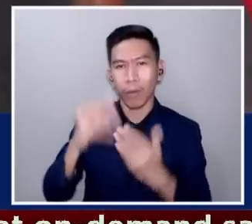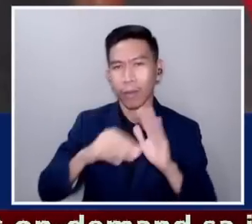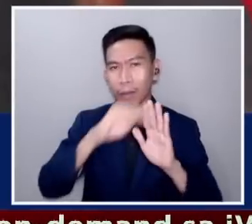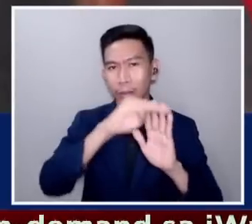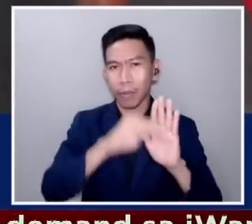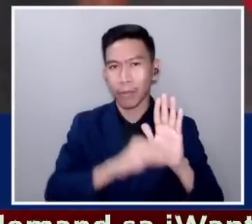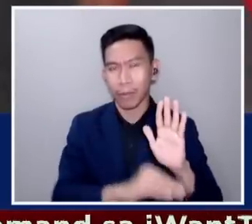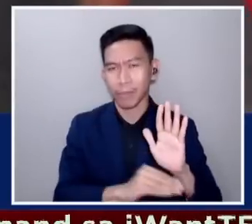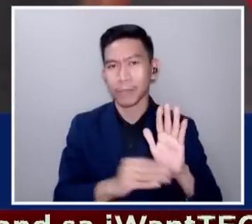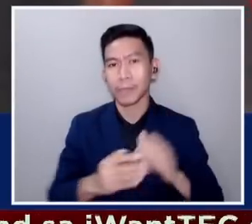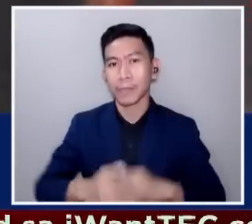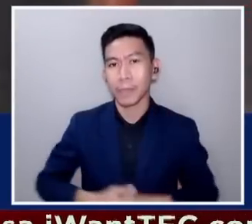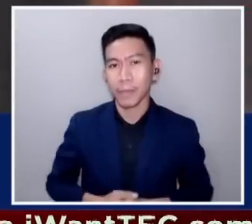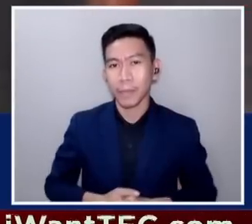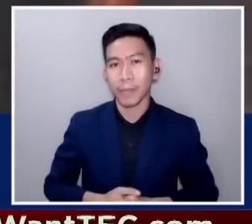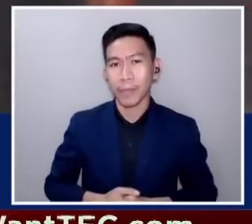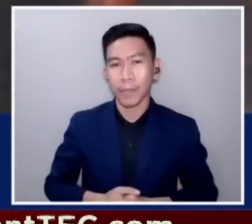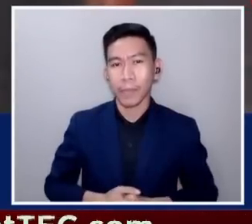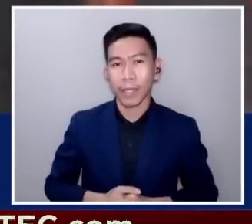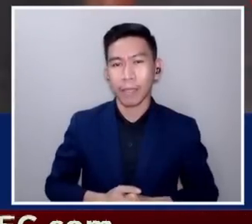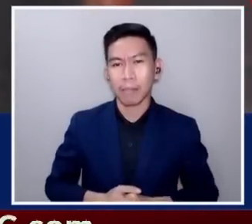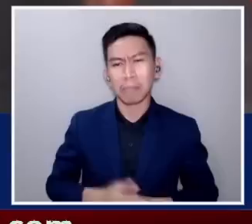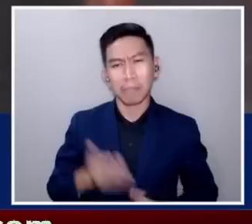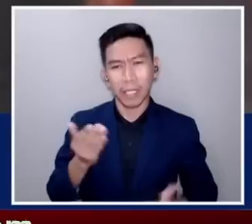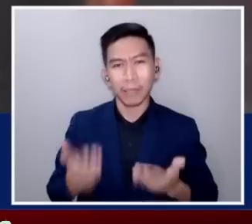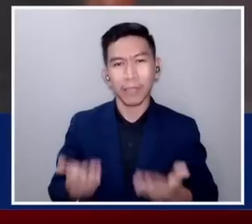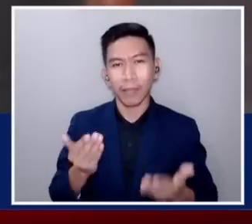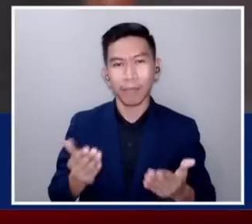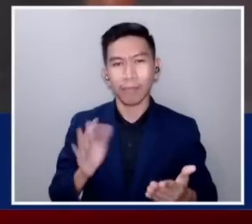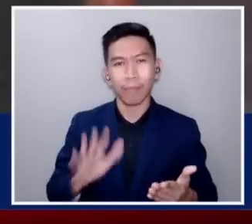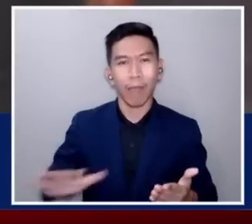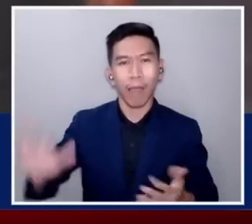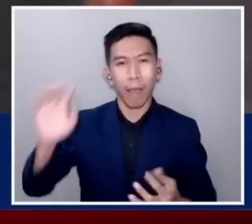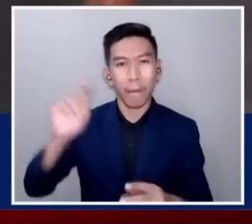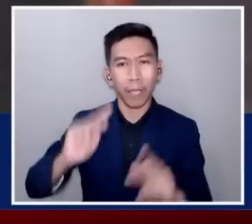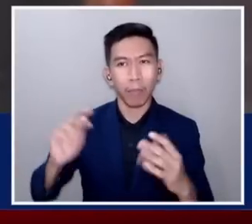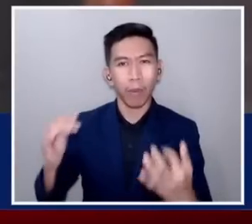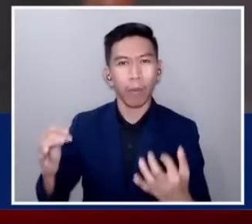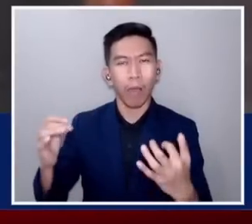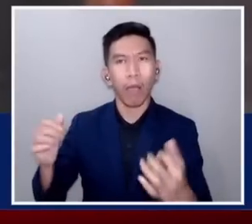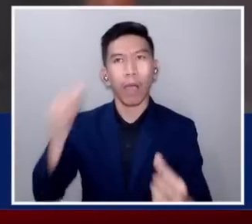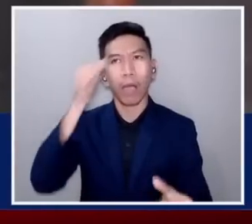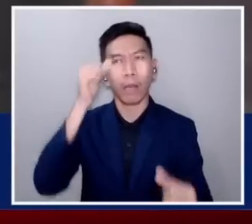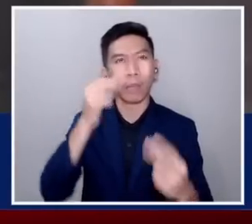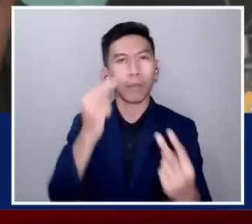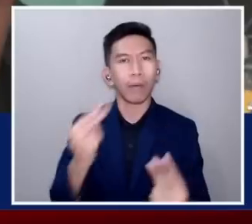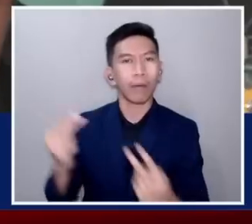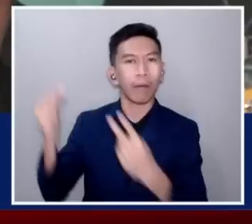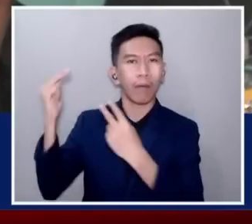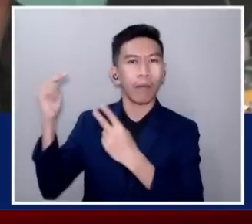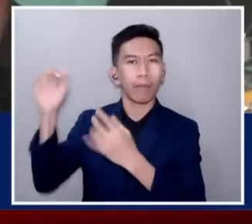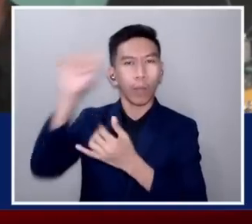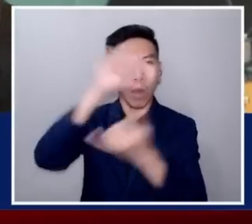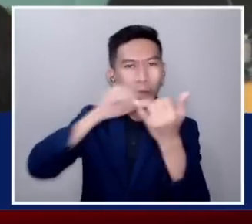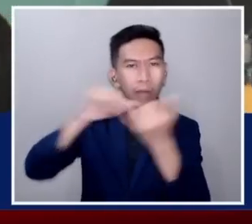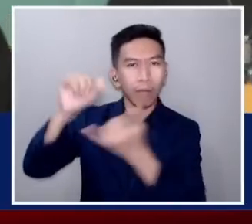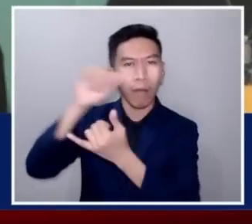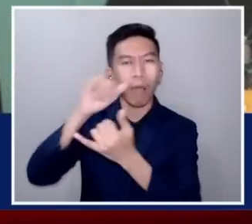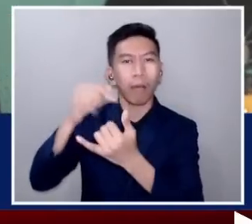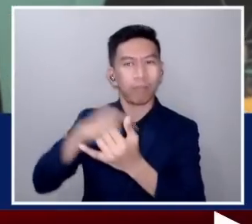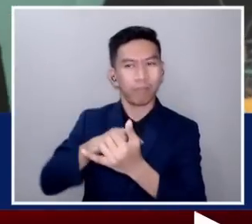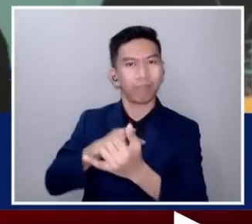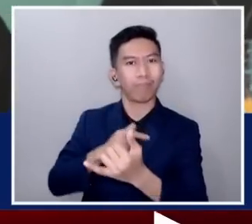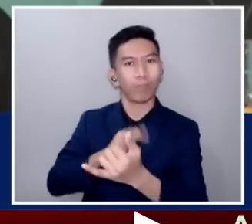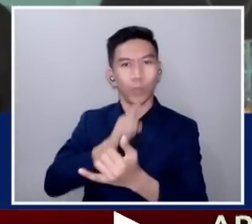siguro naalala nila nung panahon ng Yolanda, sinamahan ko pa sila matulog sa tent.